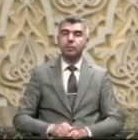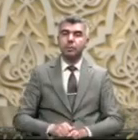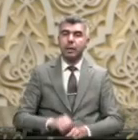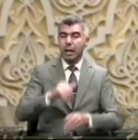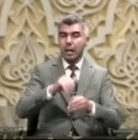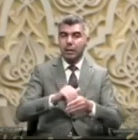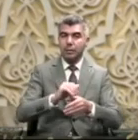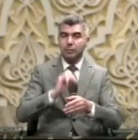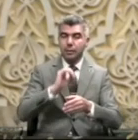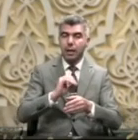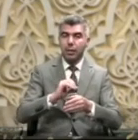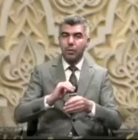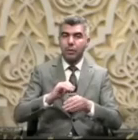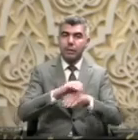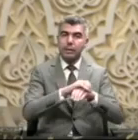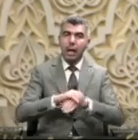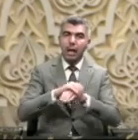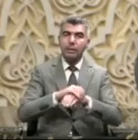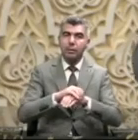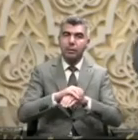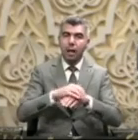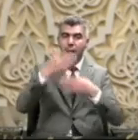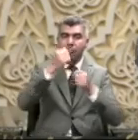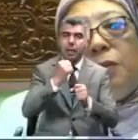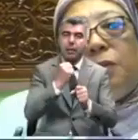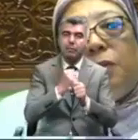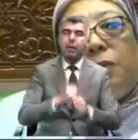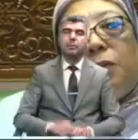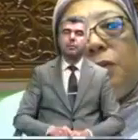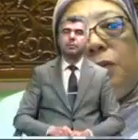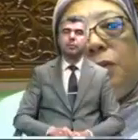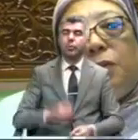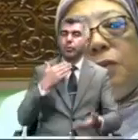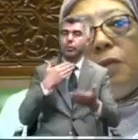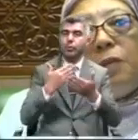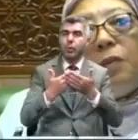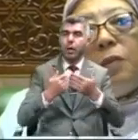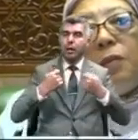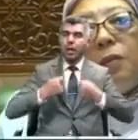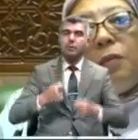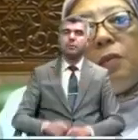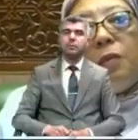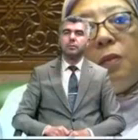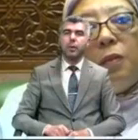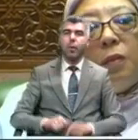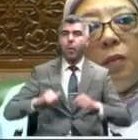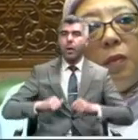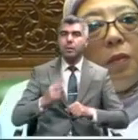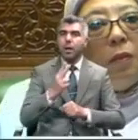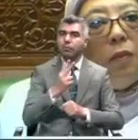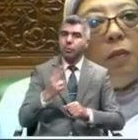الاتحاد العام للشغاليين بالمغرب تفضل السيد الرئيس المحترم السيدين الوزيرين